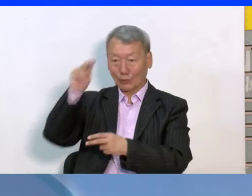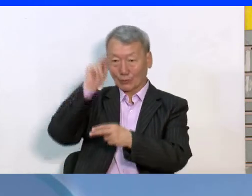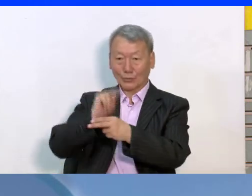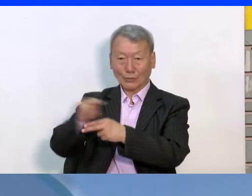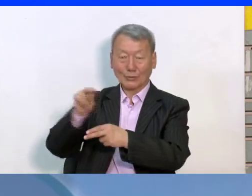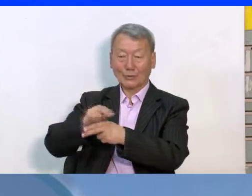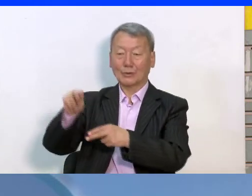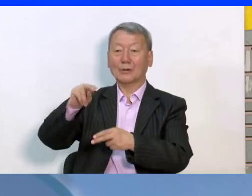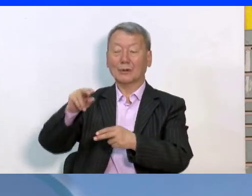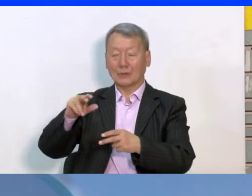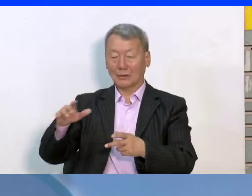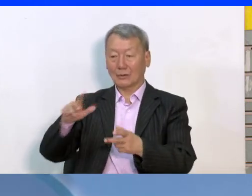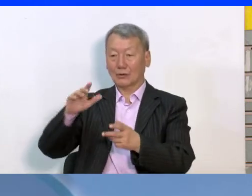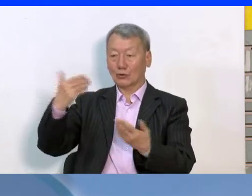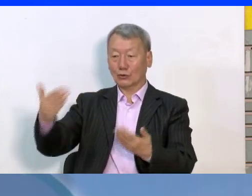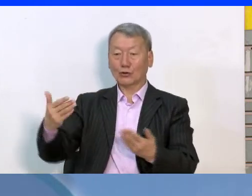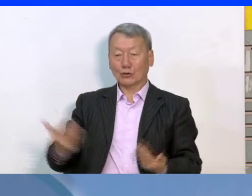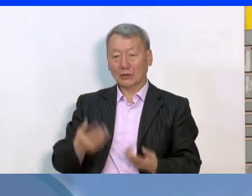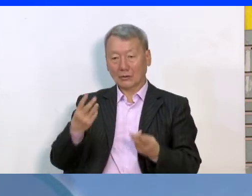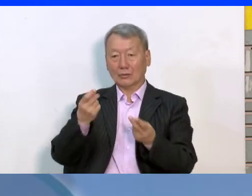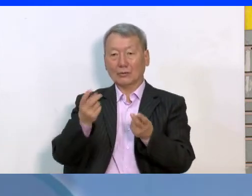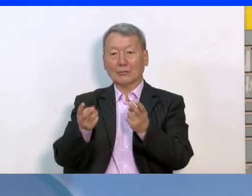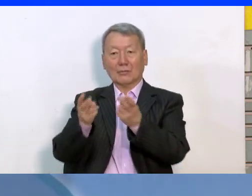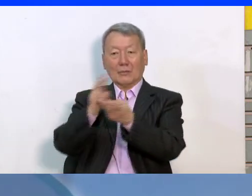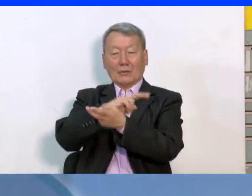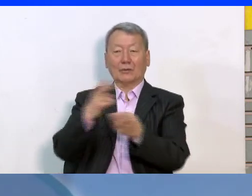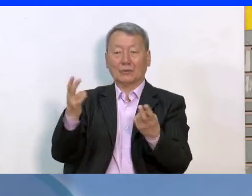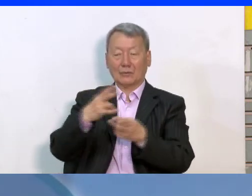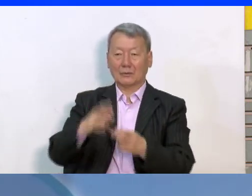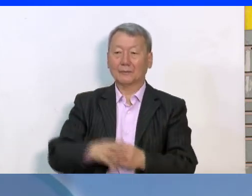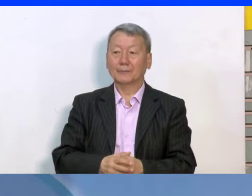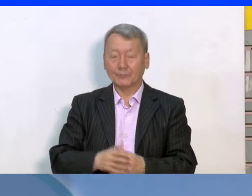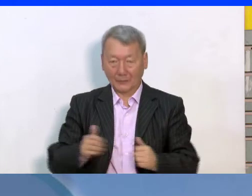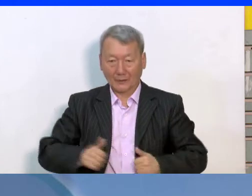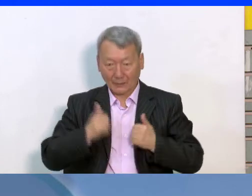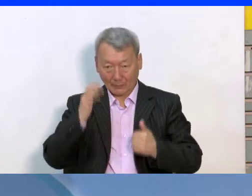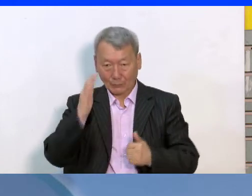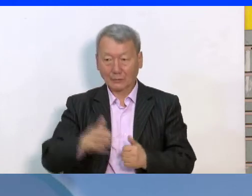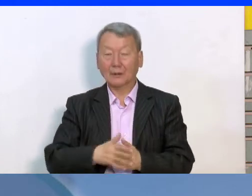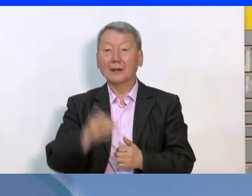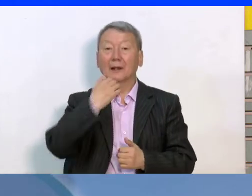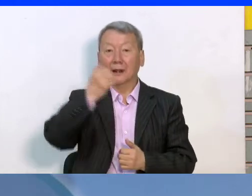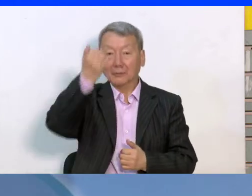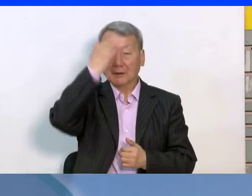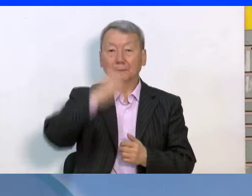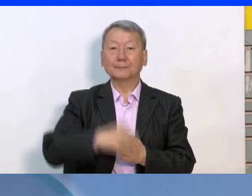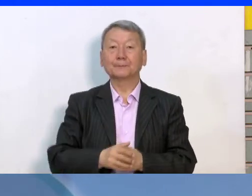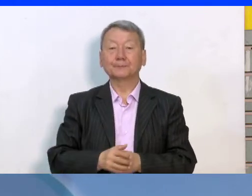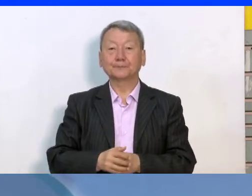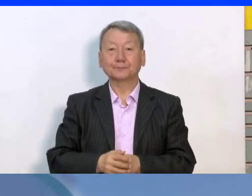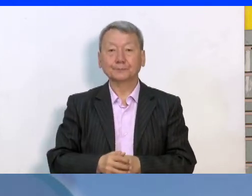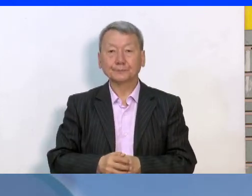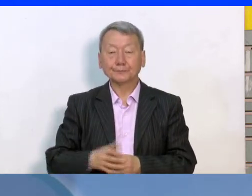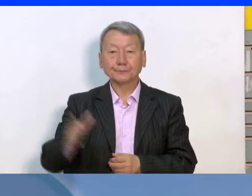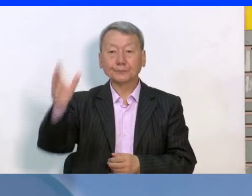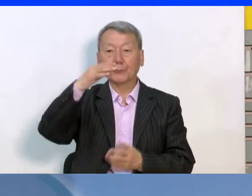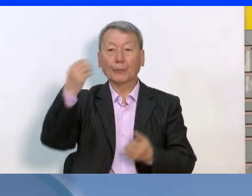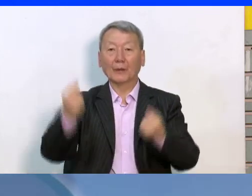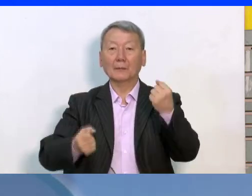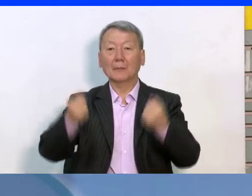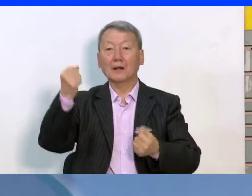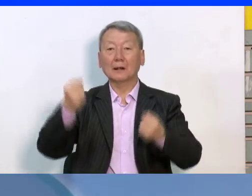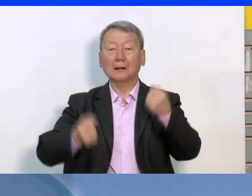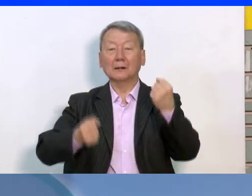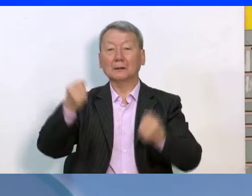кошулуп жашап кетем деген каалоосу барларды алып келип жашатканга биз шарт түзүп беребиз буюрса. Рахмат. Жүк ташуучу унаалар боюнча